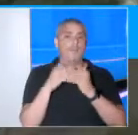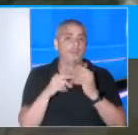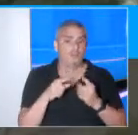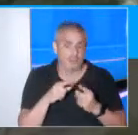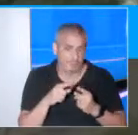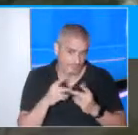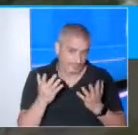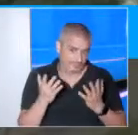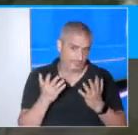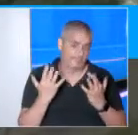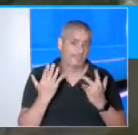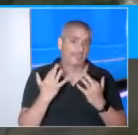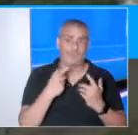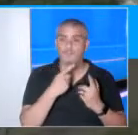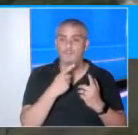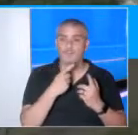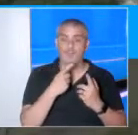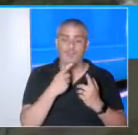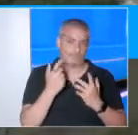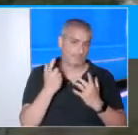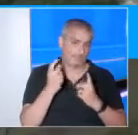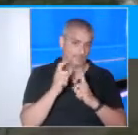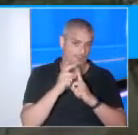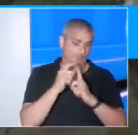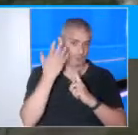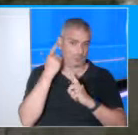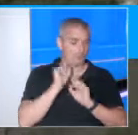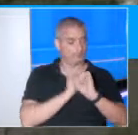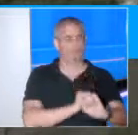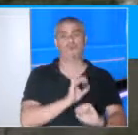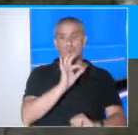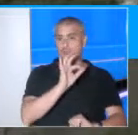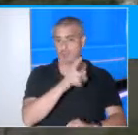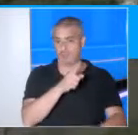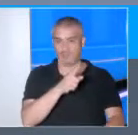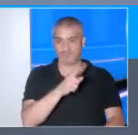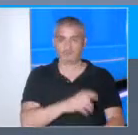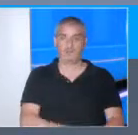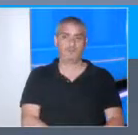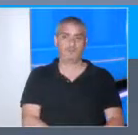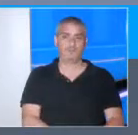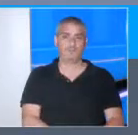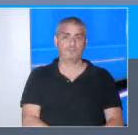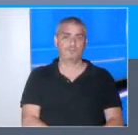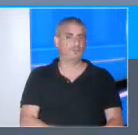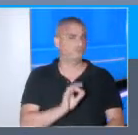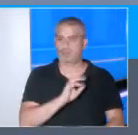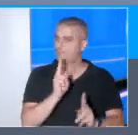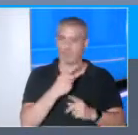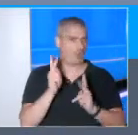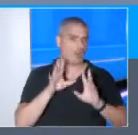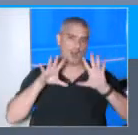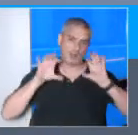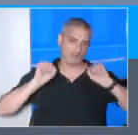דבר, גם הפקיסטנים, שהיו הרבה זמן הפטרונים של הטליבן, יגלו שאף כוח זר לא יכול